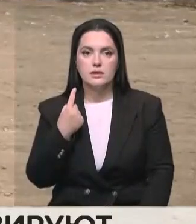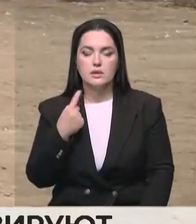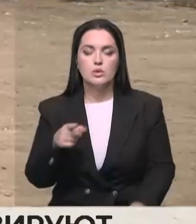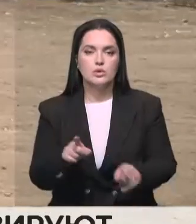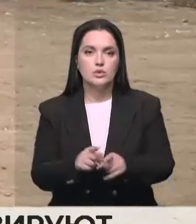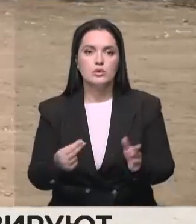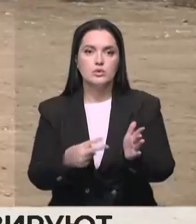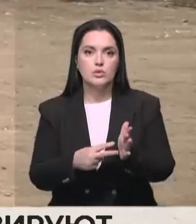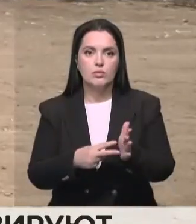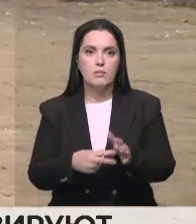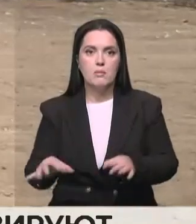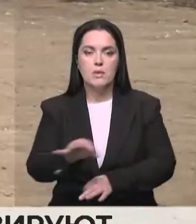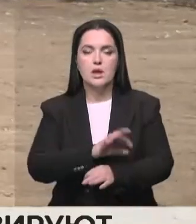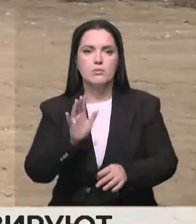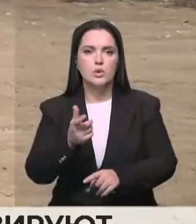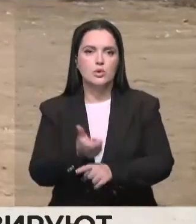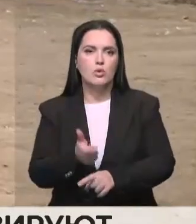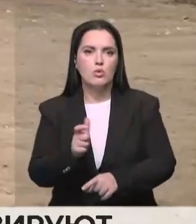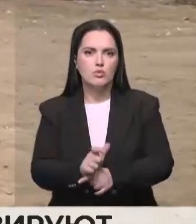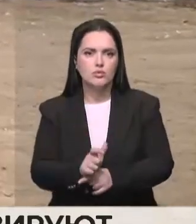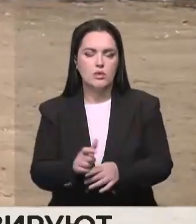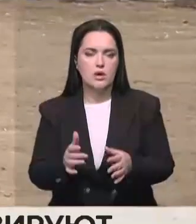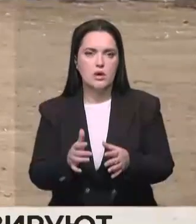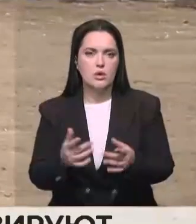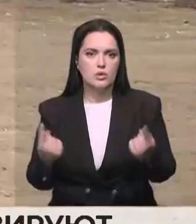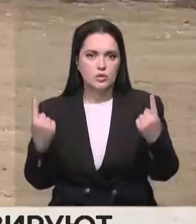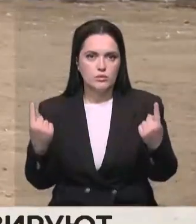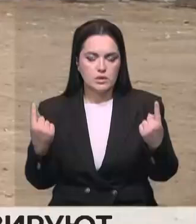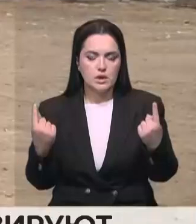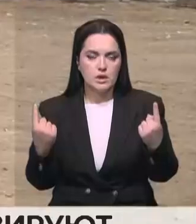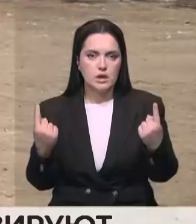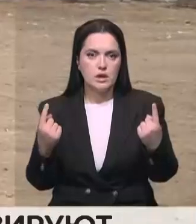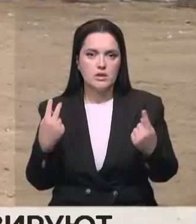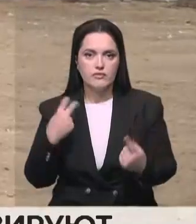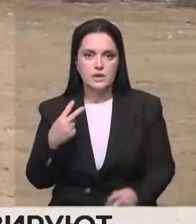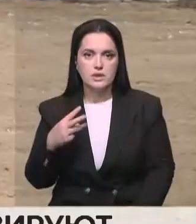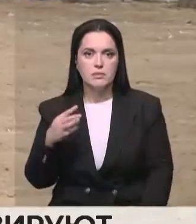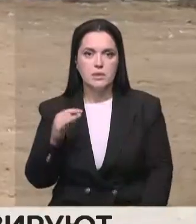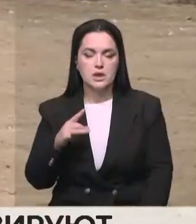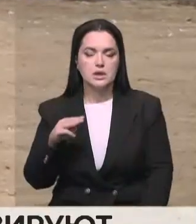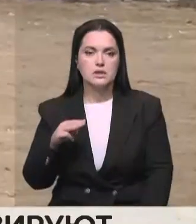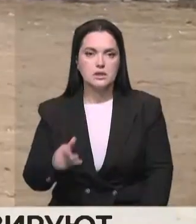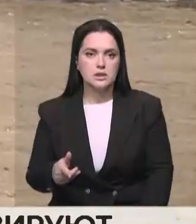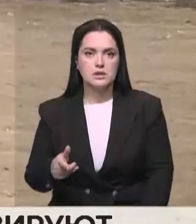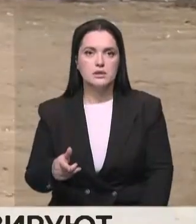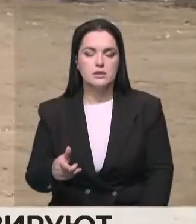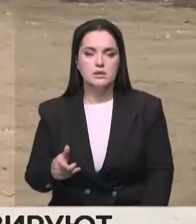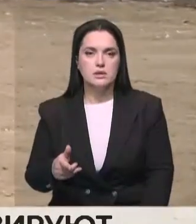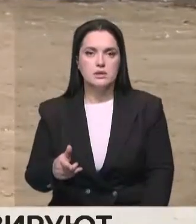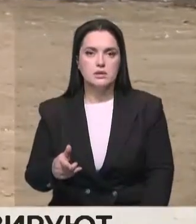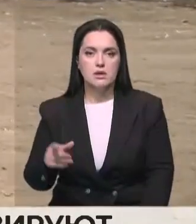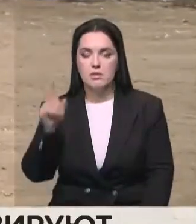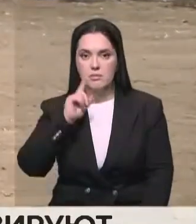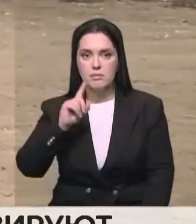проекта будет очень большой. Ожидается около 20 миллиардов тенге, но